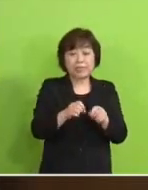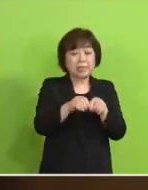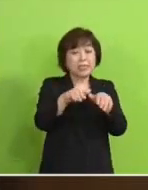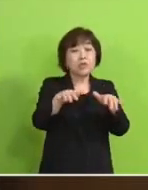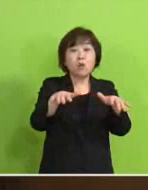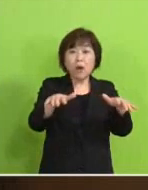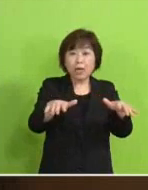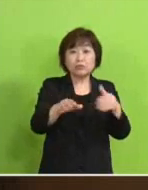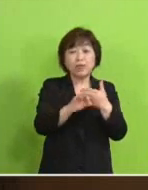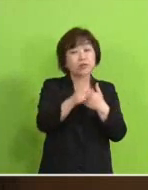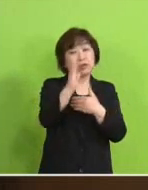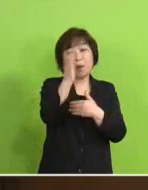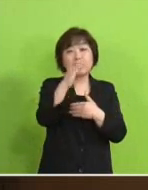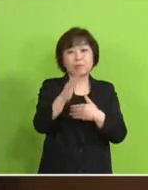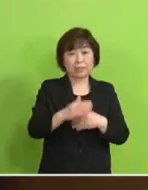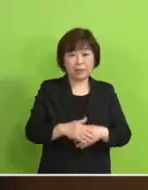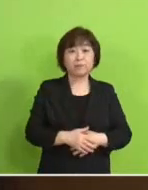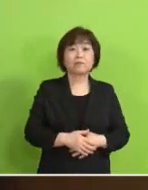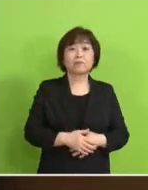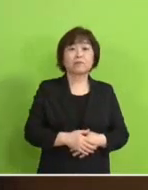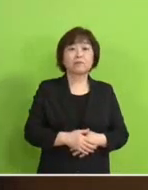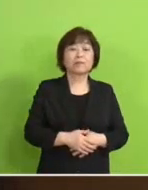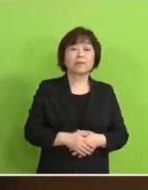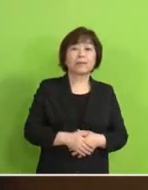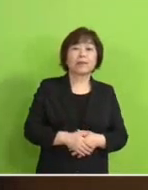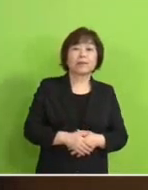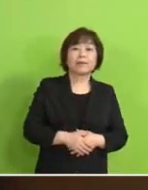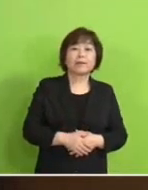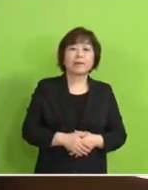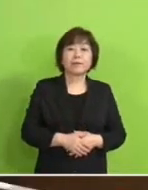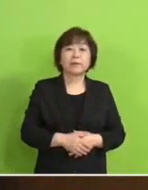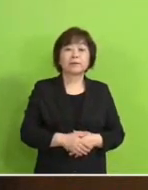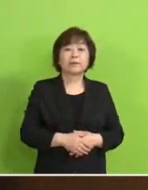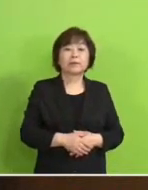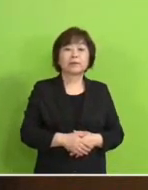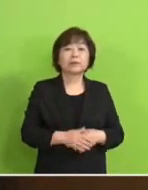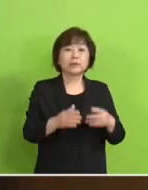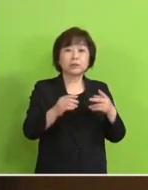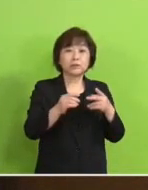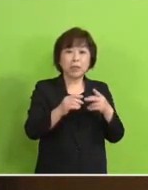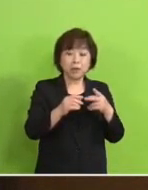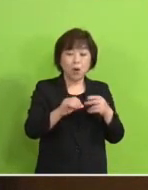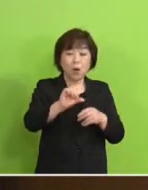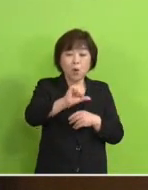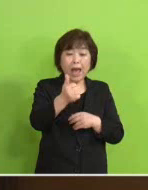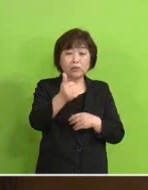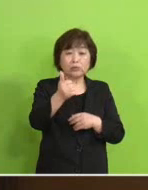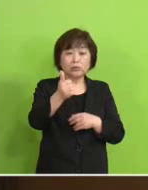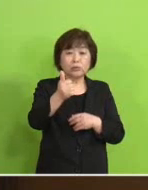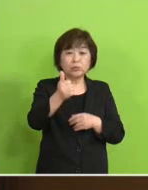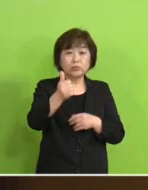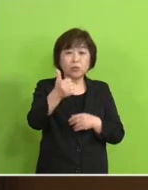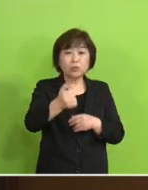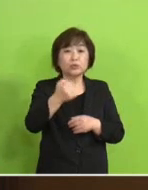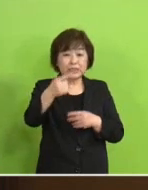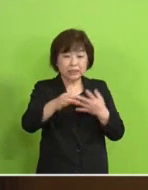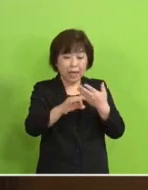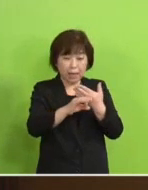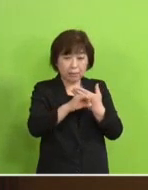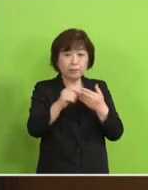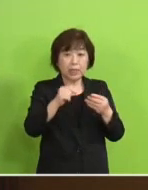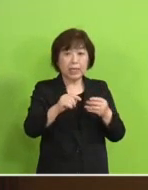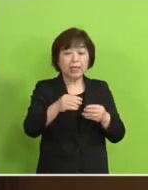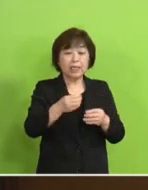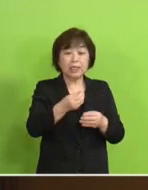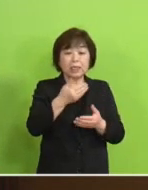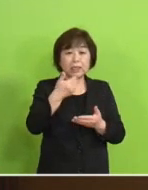がるケースではないことを受け止めていただきたいと思います。そして551事例、飲食